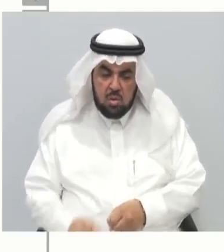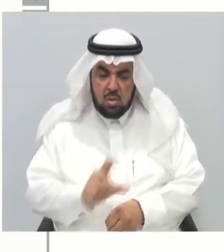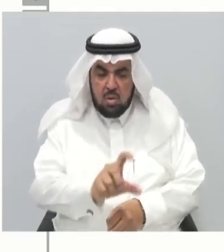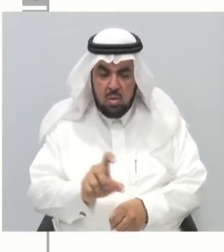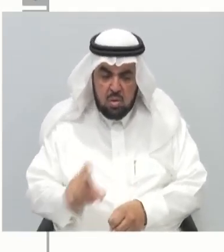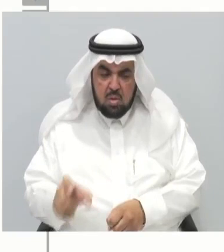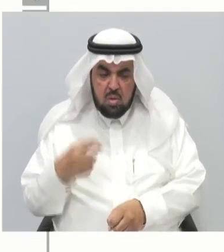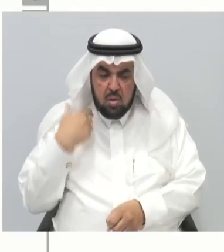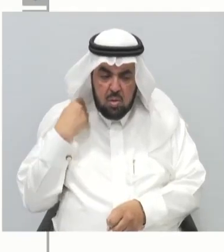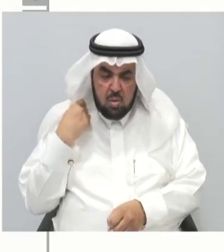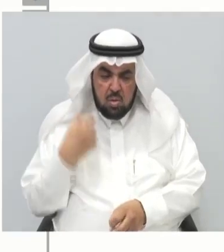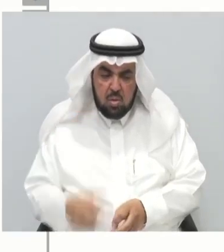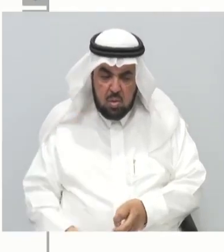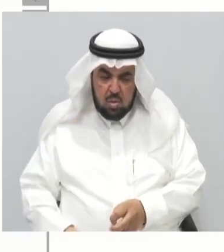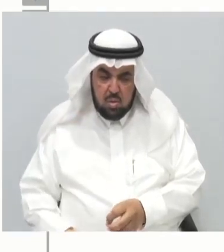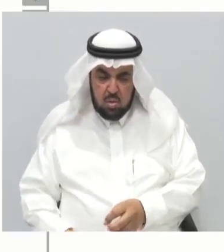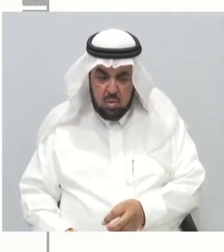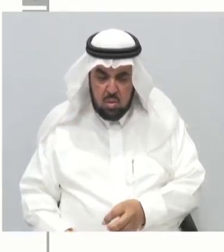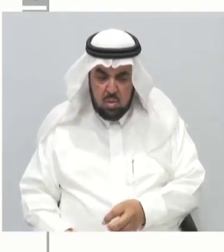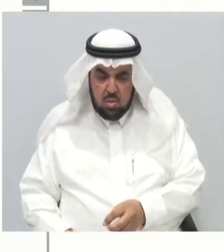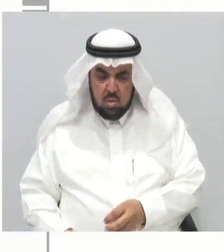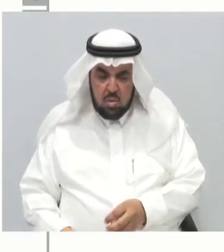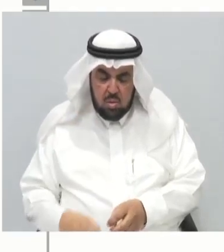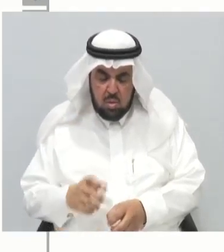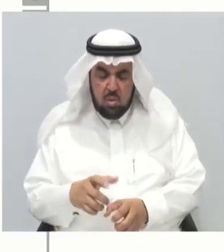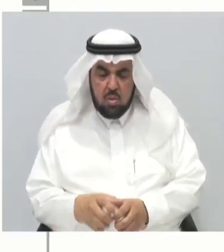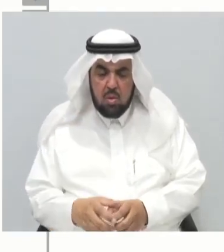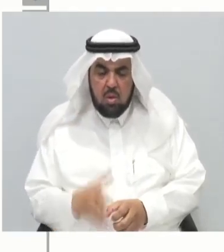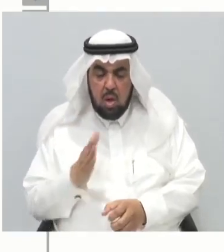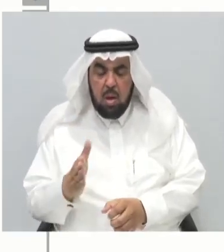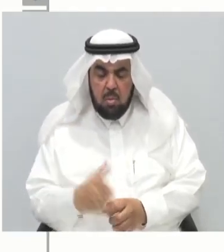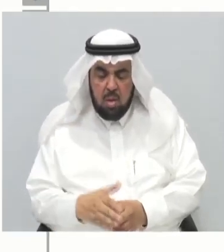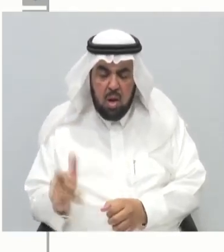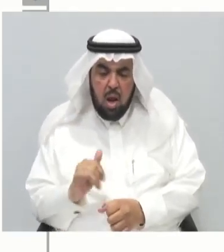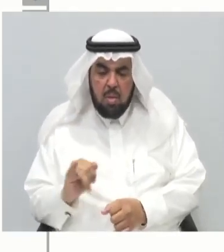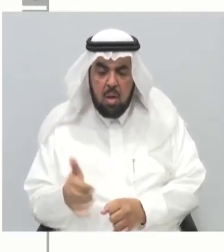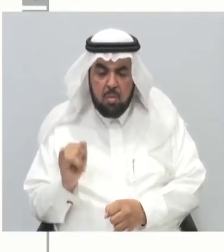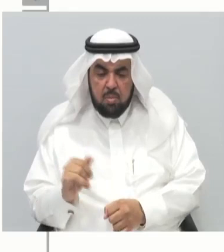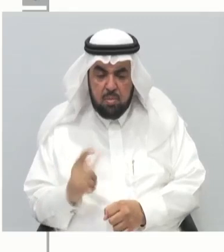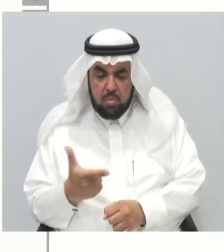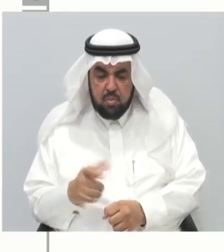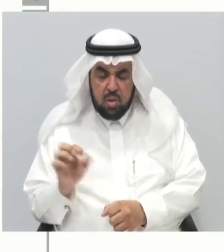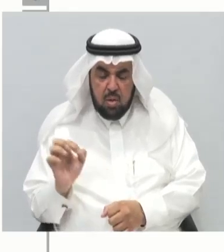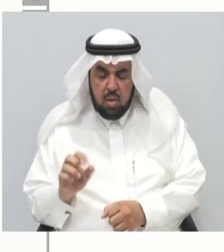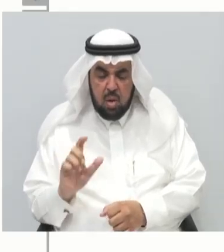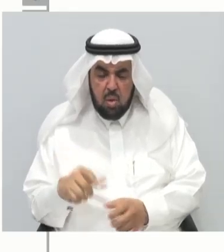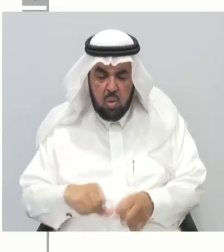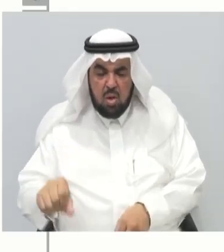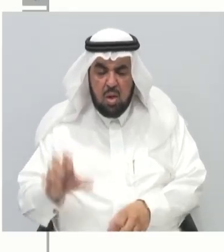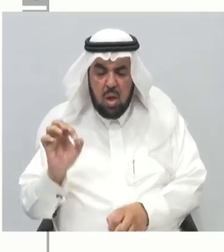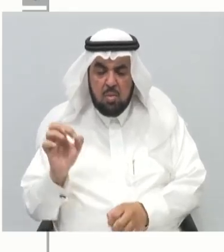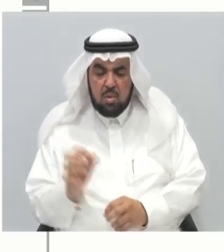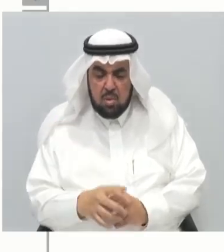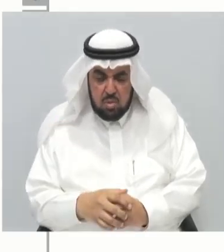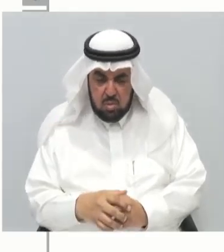البرمجيه الاكشن اقوم باختيار الدرايف فور ورد سبيد طبعا 50 والدستنز